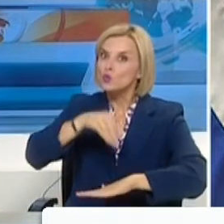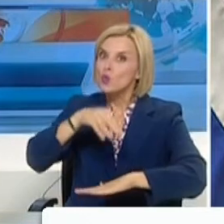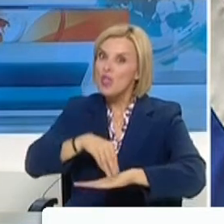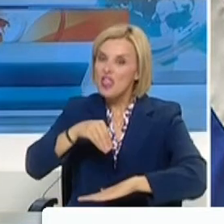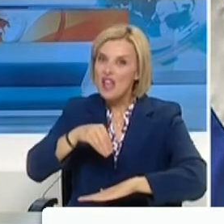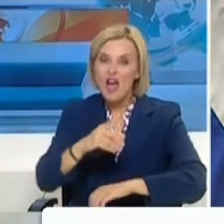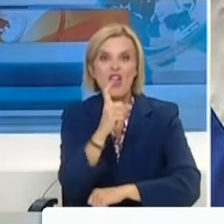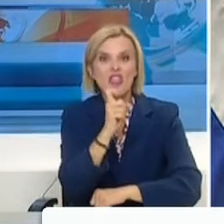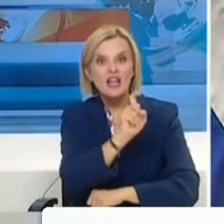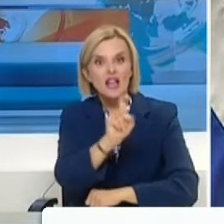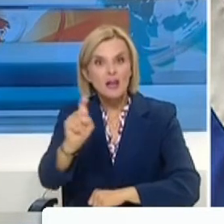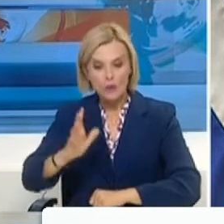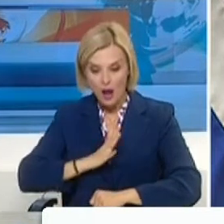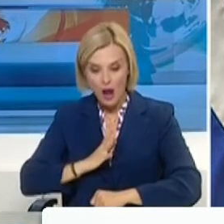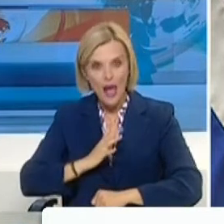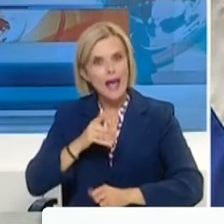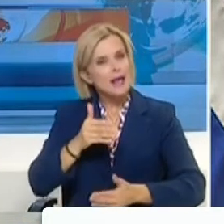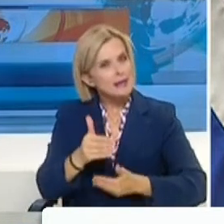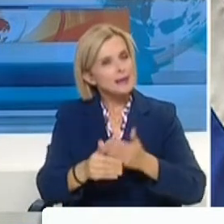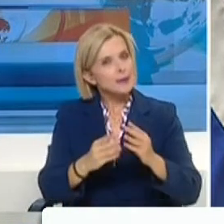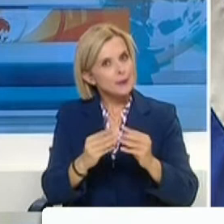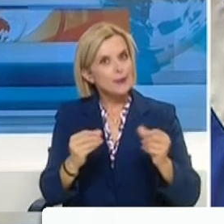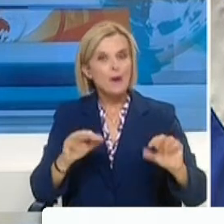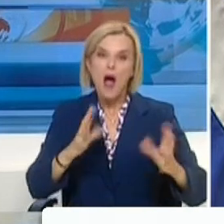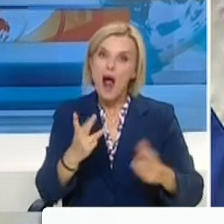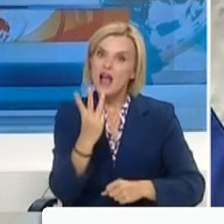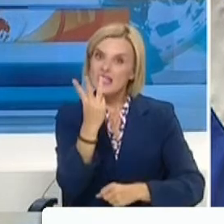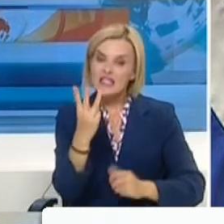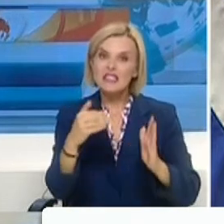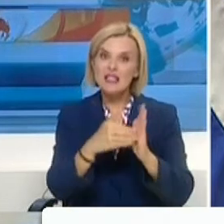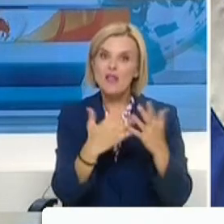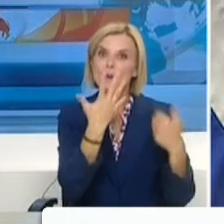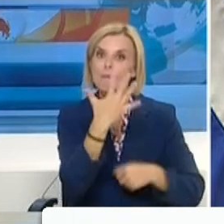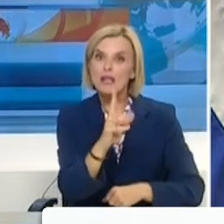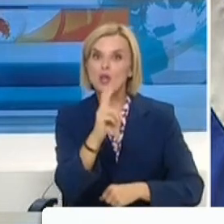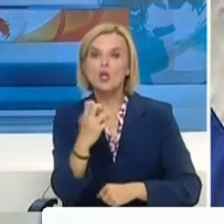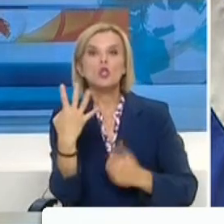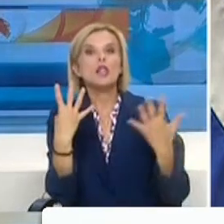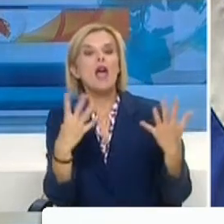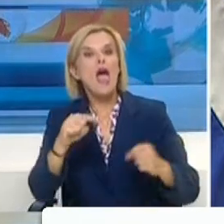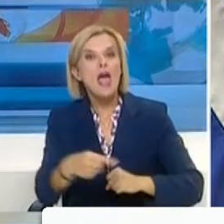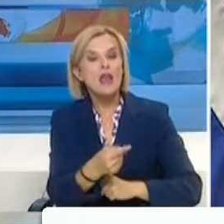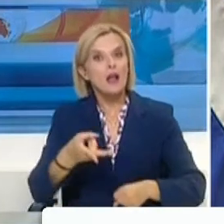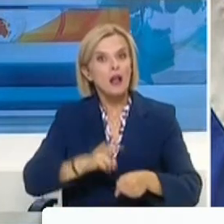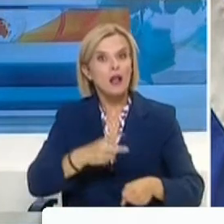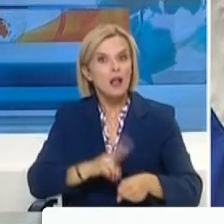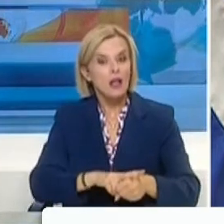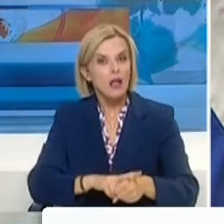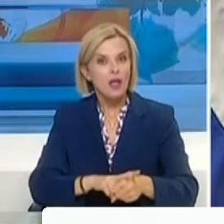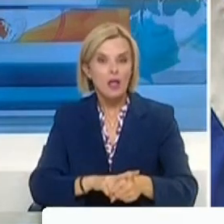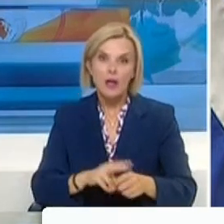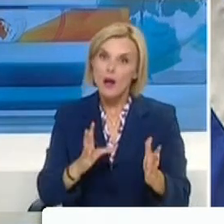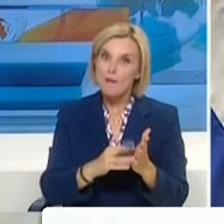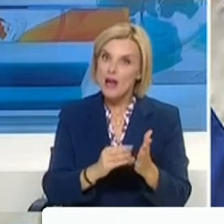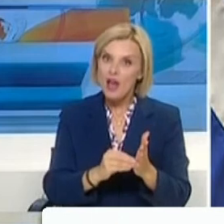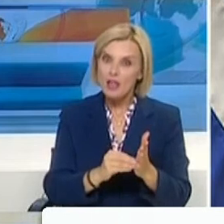10 εκατομμύρια πληθυσμό, έχει μια πιο ήπια προσέγγιση, αλλά και 3.529 νεκρούς. Θα αντέχαμε να είχαμε 147 νεκρούς σε μια